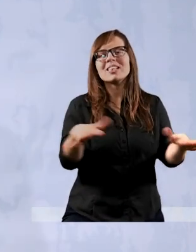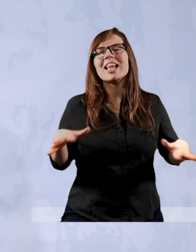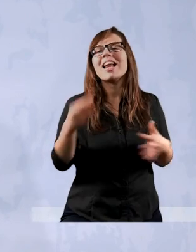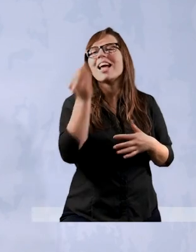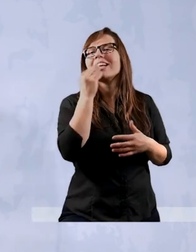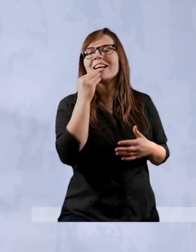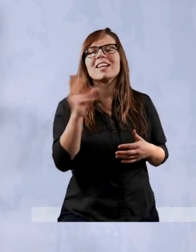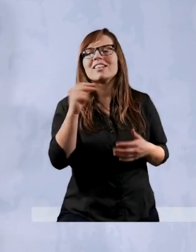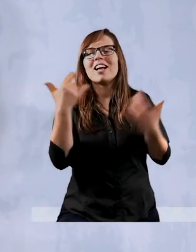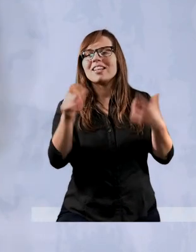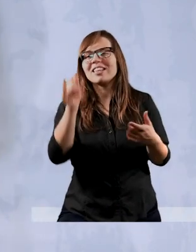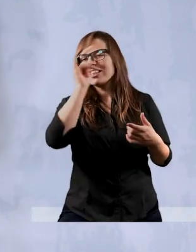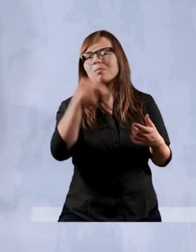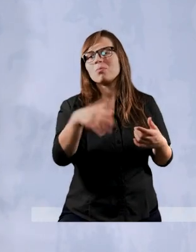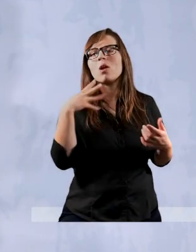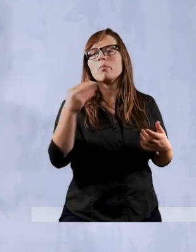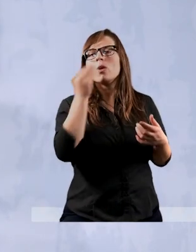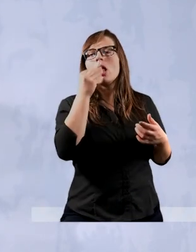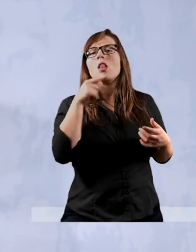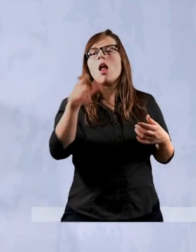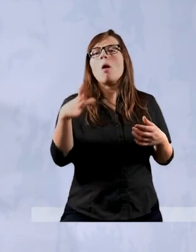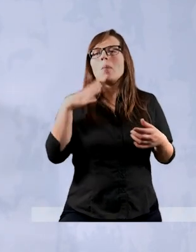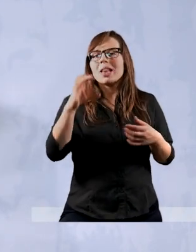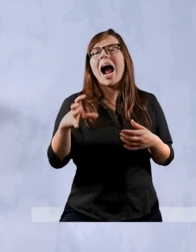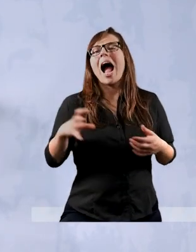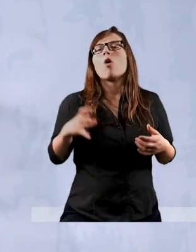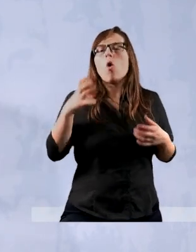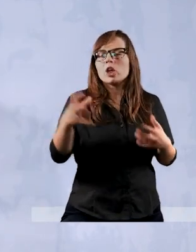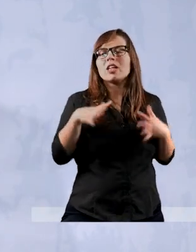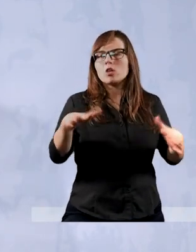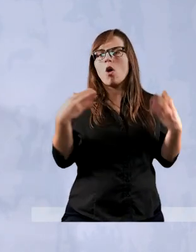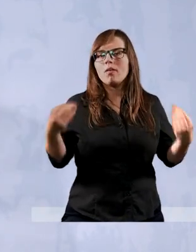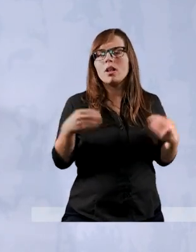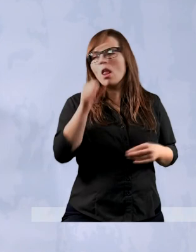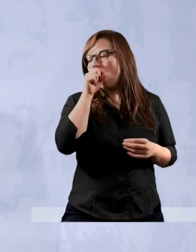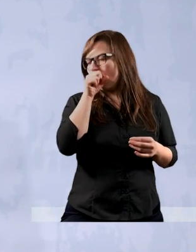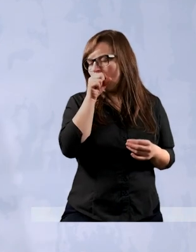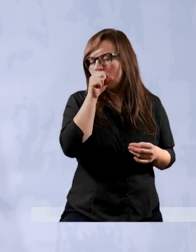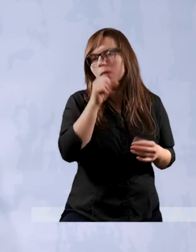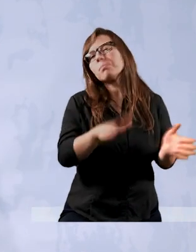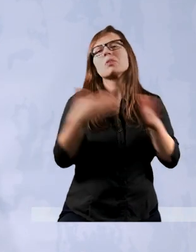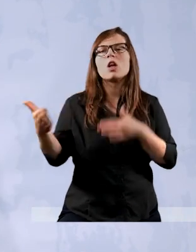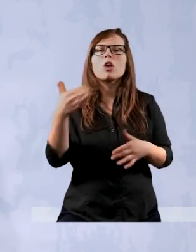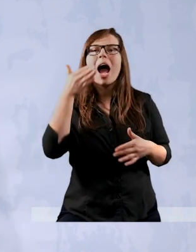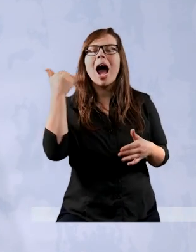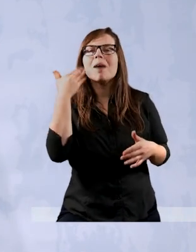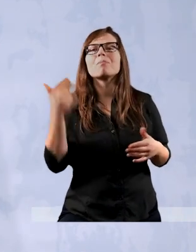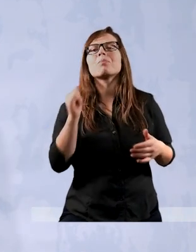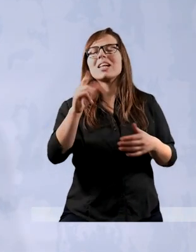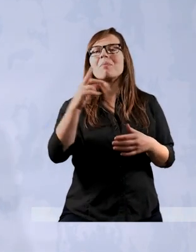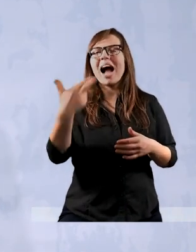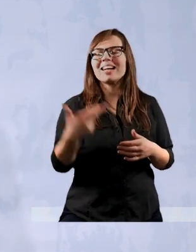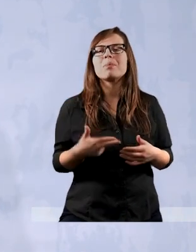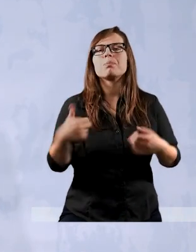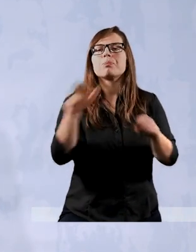tyle jedzenia, że nikt nie był w stanie tego przejeść. Po prostu taka gościnność. A z kolei ze strony arabskiej